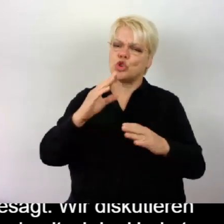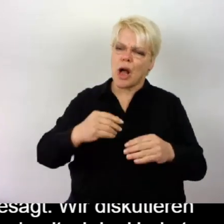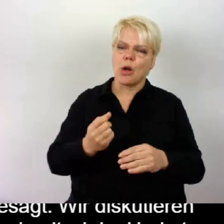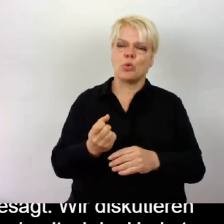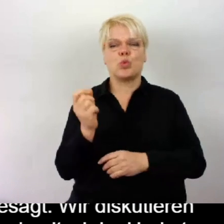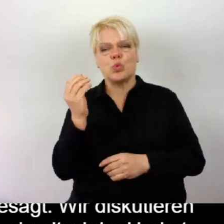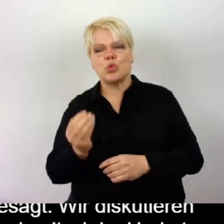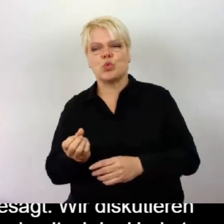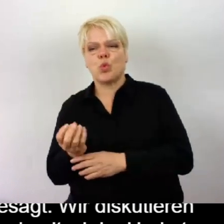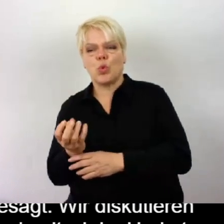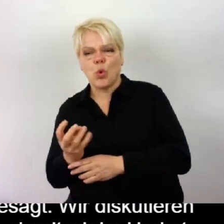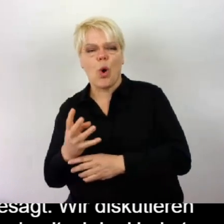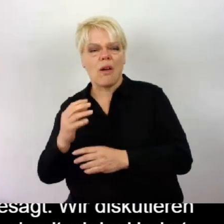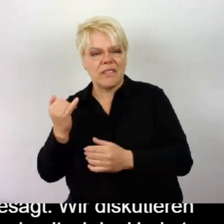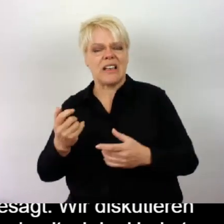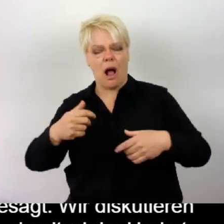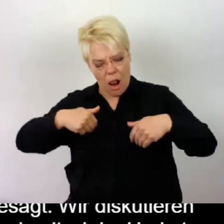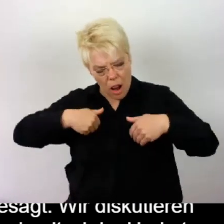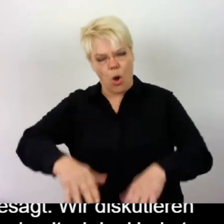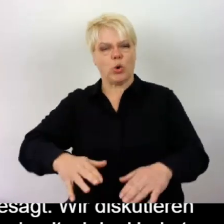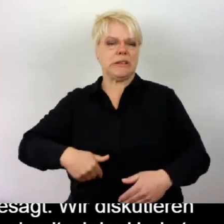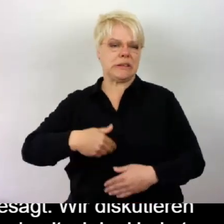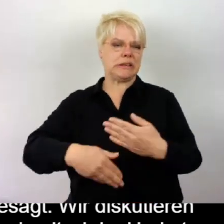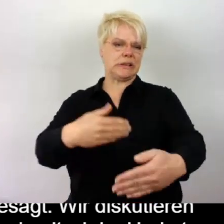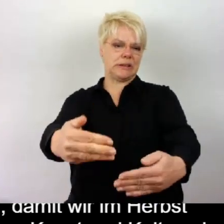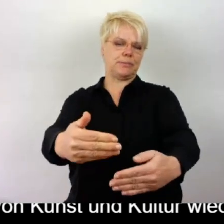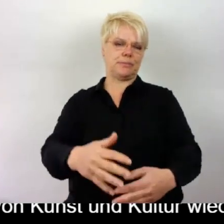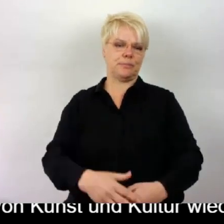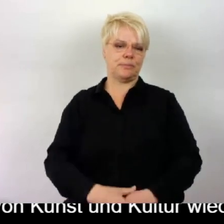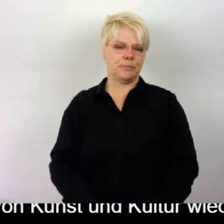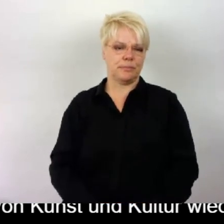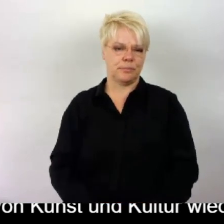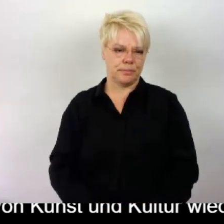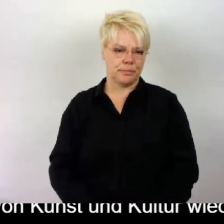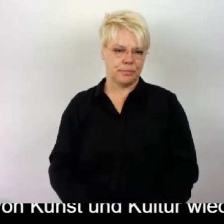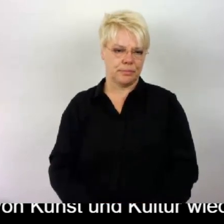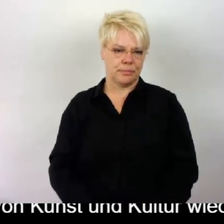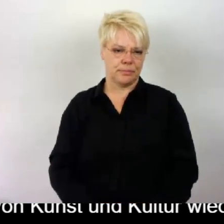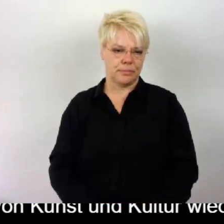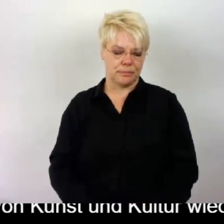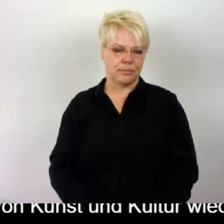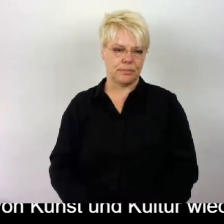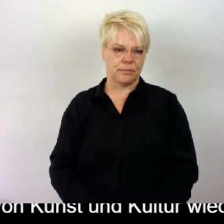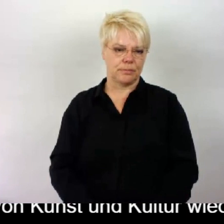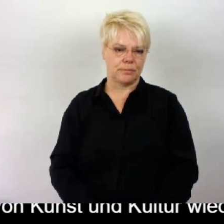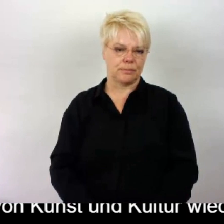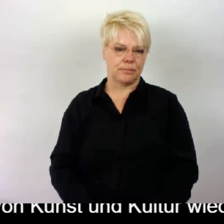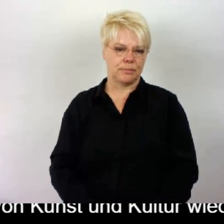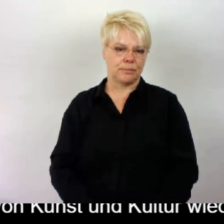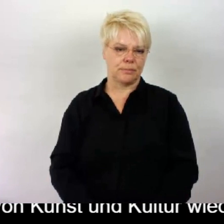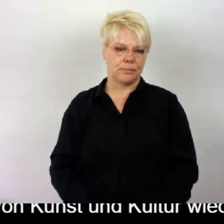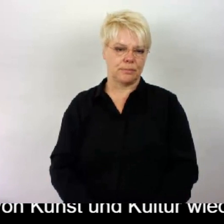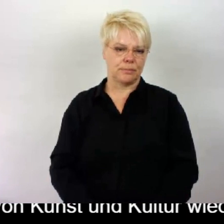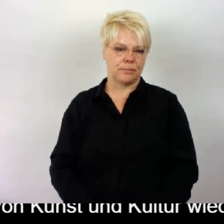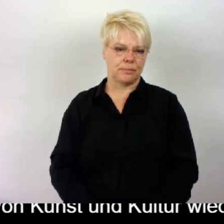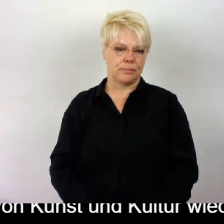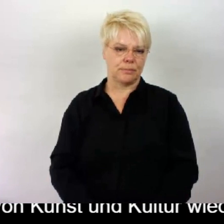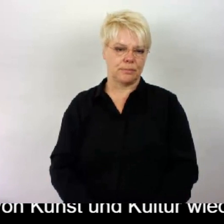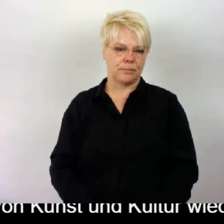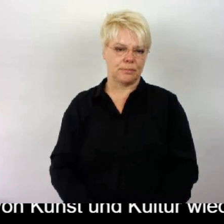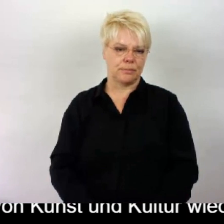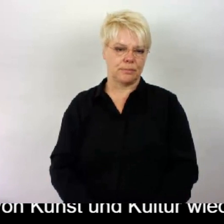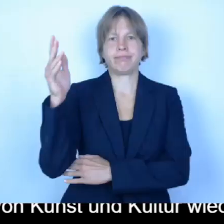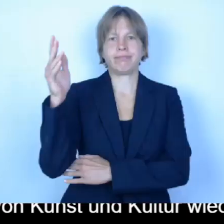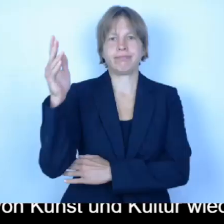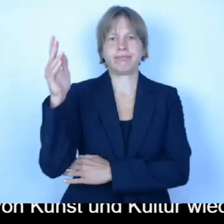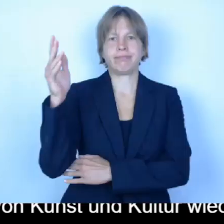zuständige Digitalministerium hat zusammen mit dem Filmförderfonds sehr schnell reagiert. Wir haben Mittel umgeschichtet und schon Anfang April